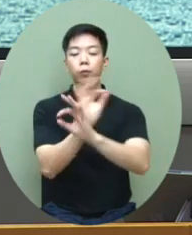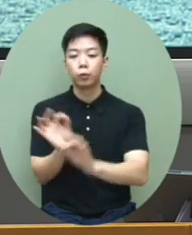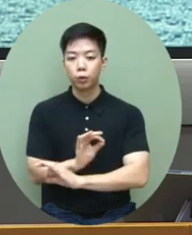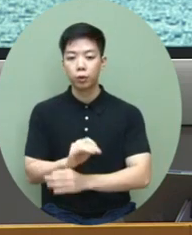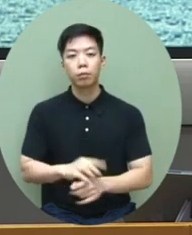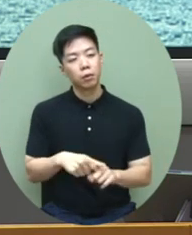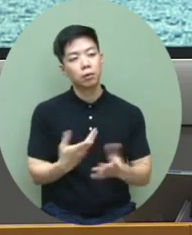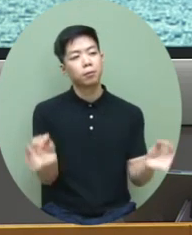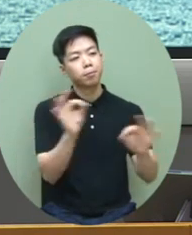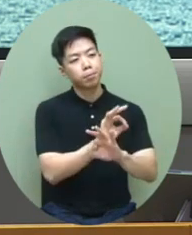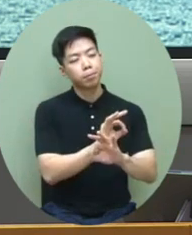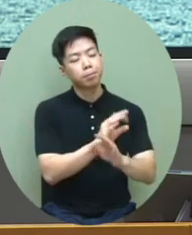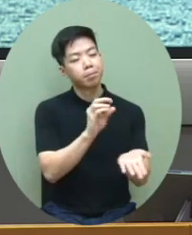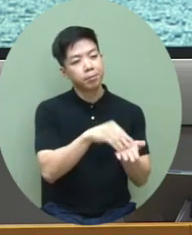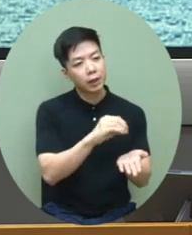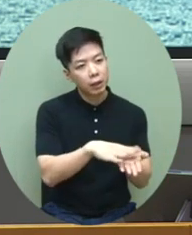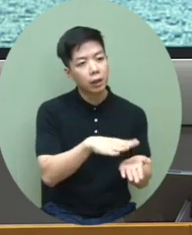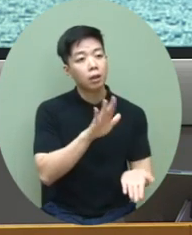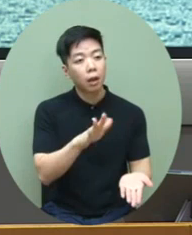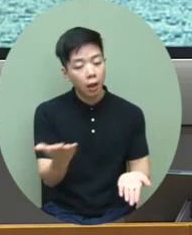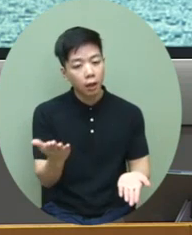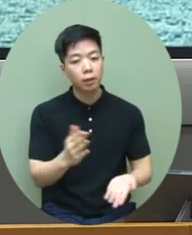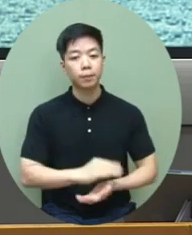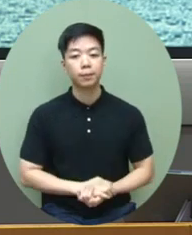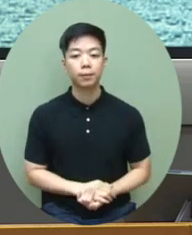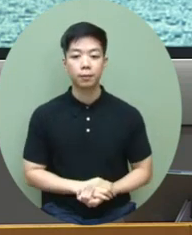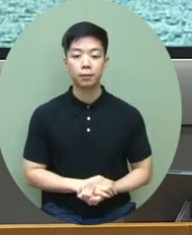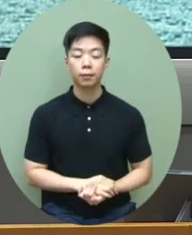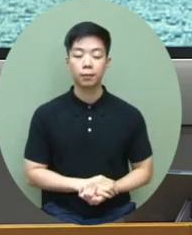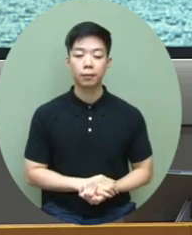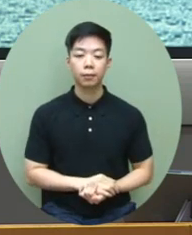混淆嘅，因為我知道有一啲電話，如果你係